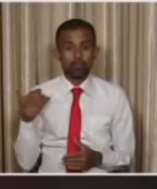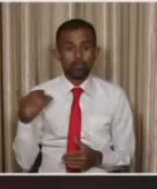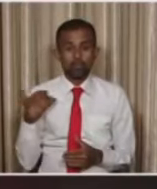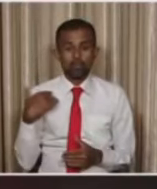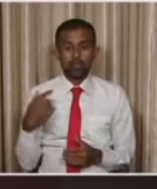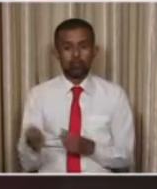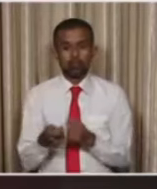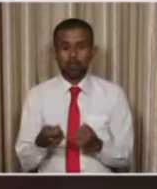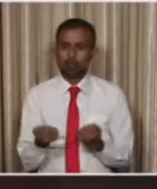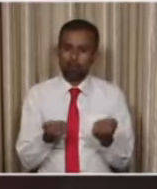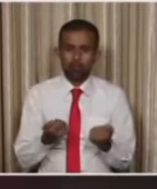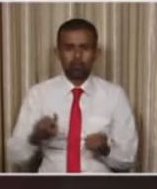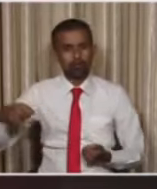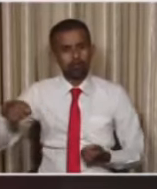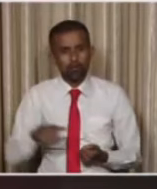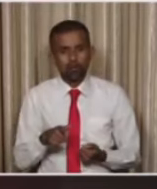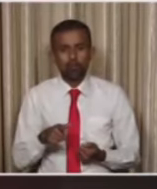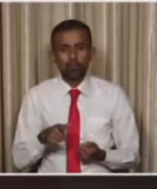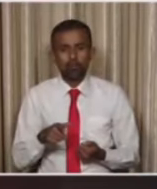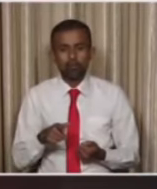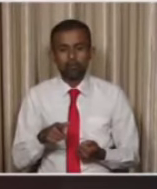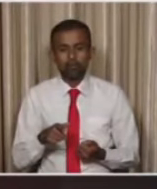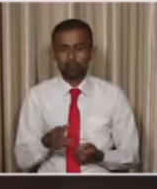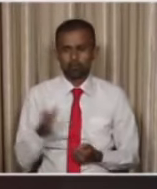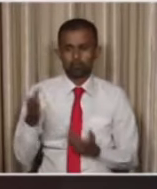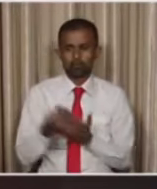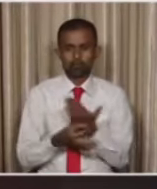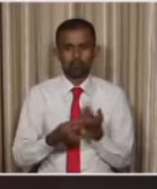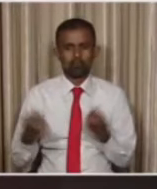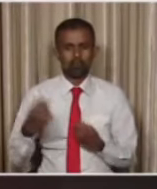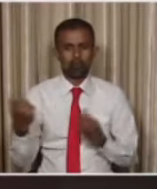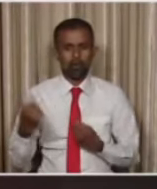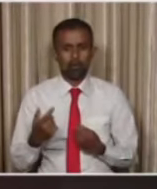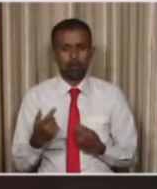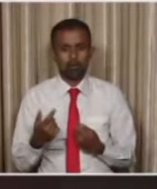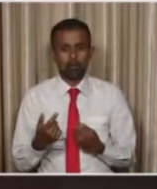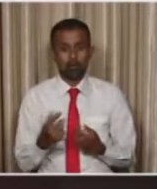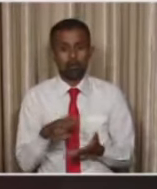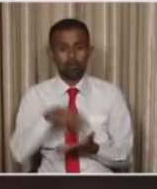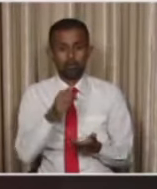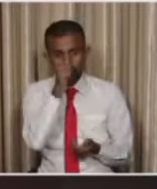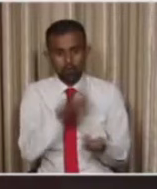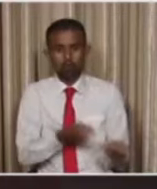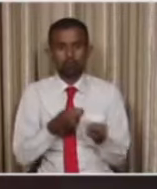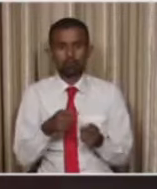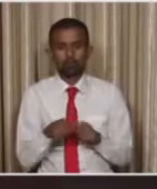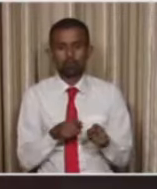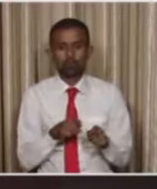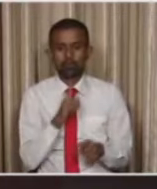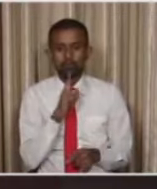ගත්තොත් කාරක කියානයක් ගත්ත වාහනයක් ගත්තොත් කිය ඔන්න කුඩු කුල්ල කියයි එක්කෝ නිදන් කරල කියයි ඒකටත්